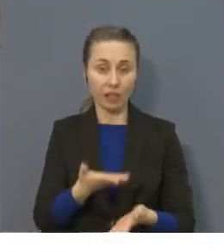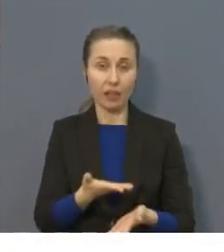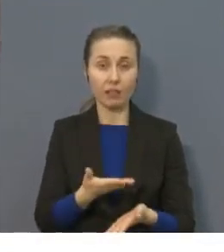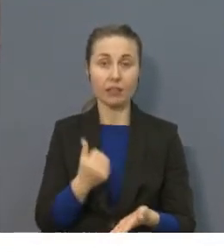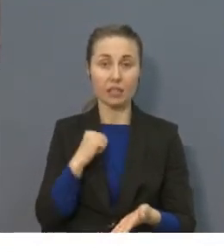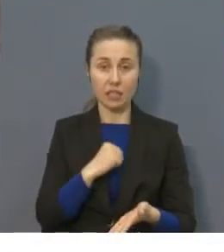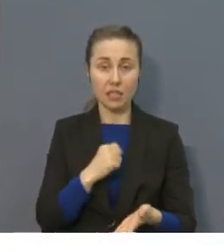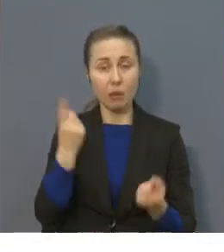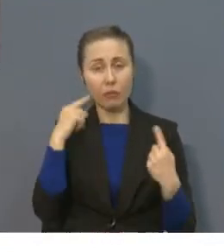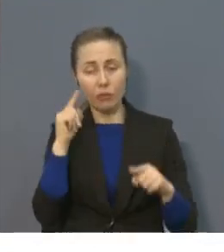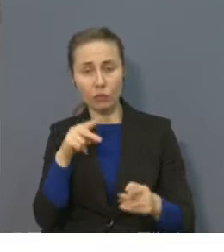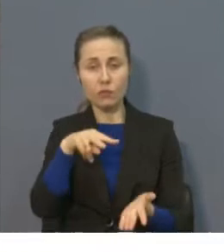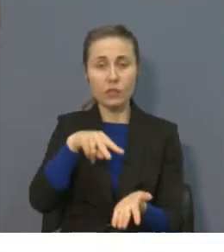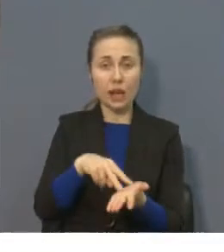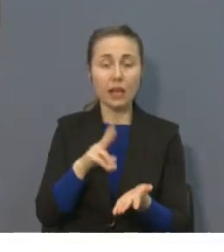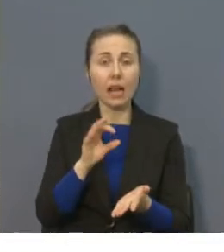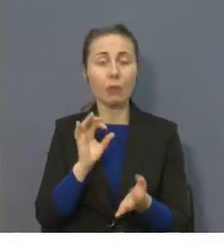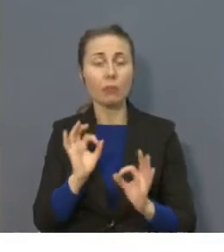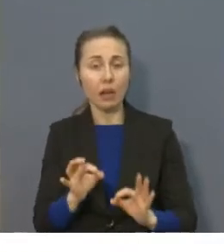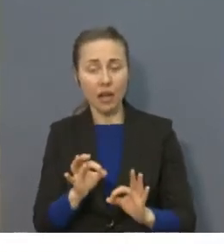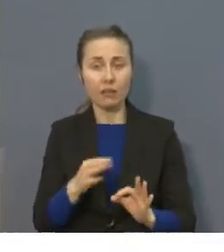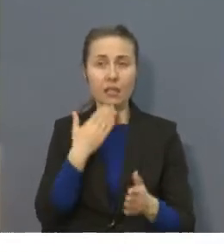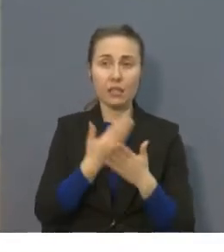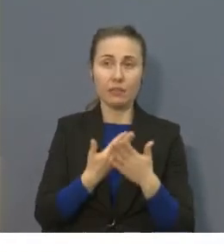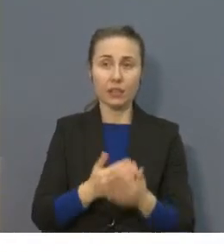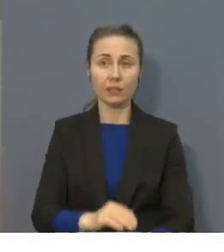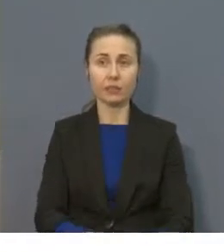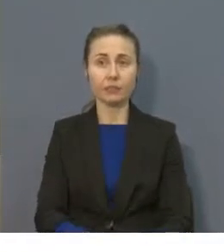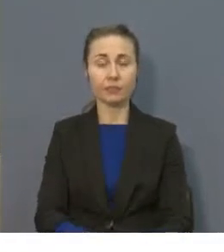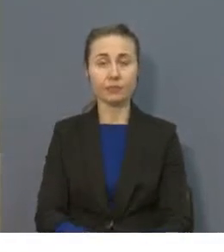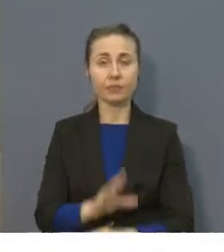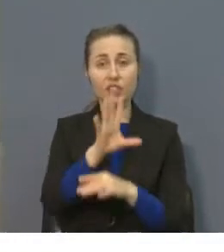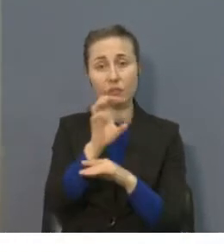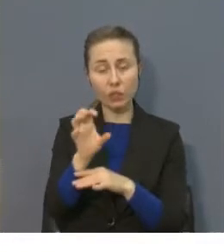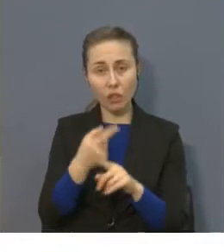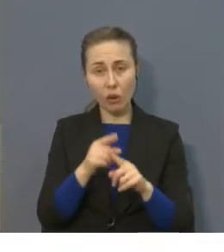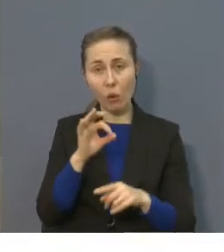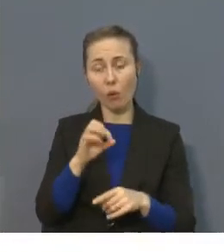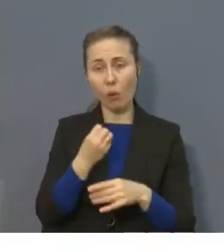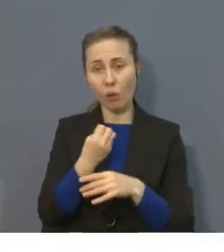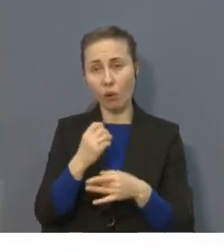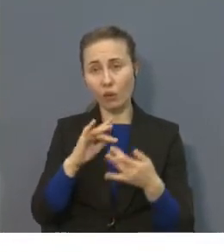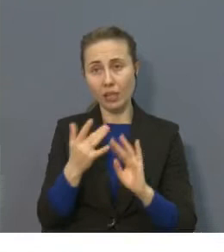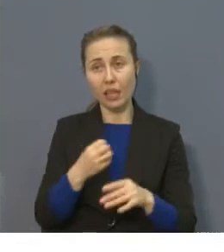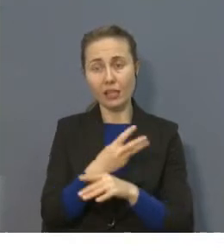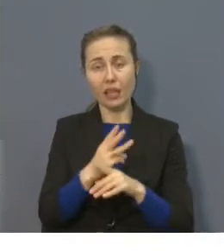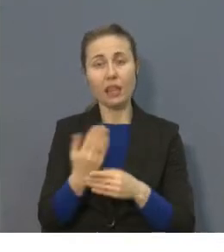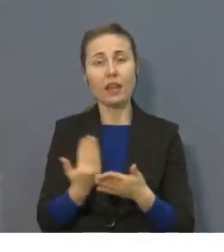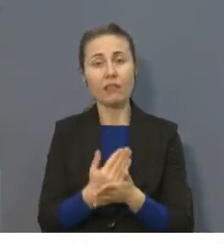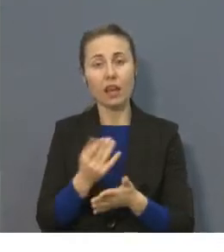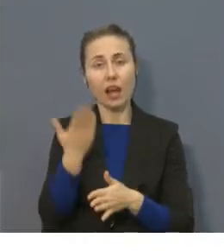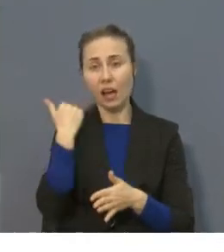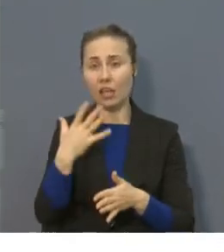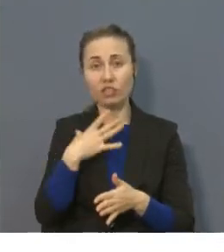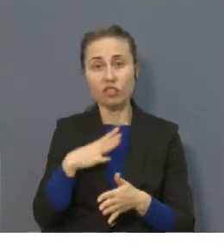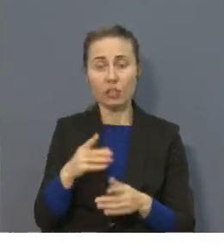мүлдем керексіз болды деп айтсақ та болады. Бүгінде онлайн фотосессия жасау арқылы әлемнің кез келген нүктесіндегі модельдермен